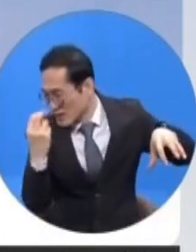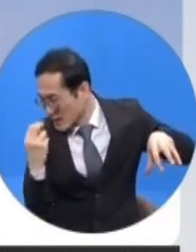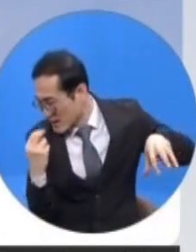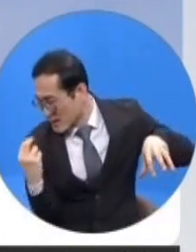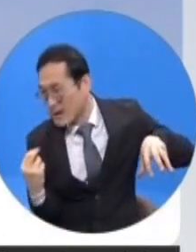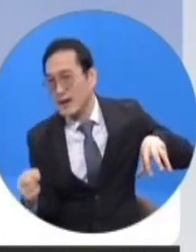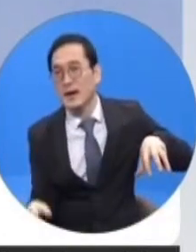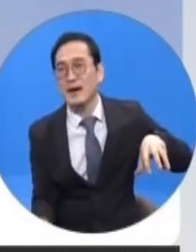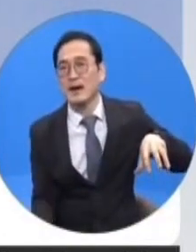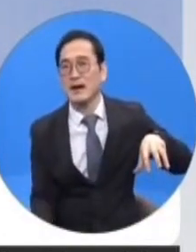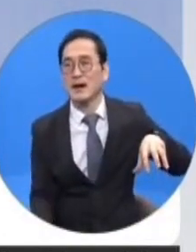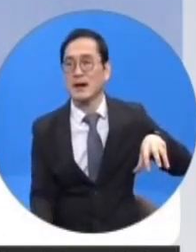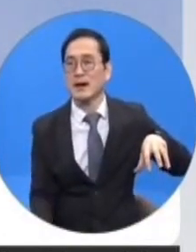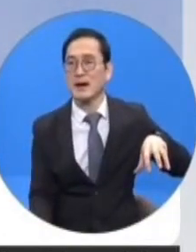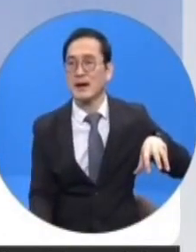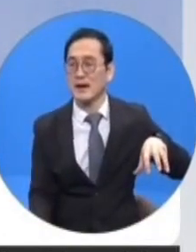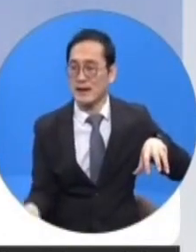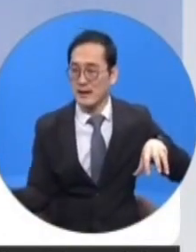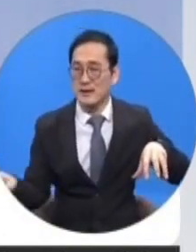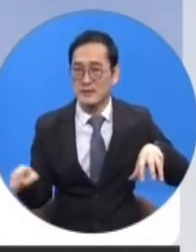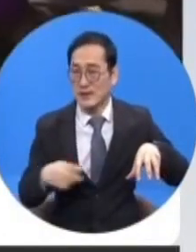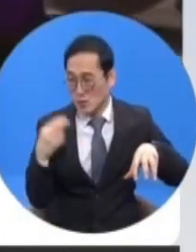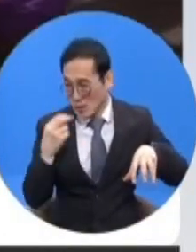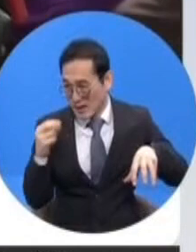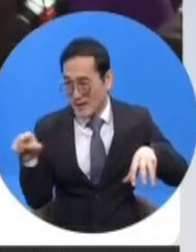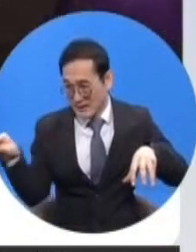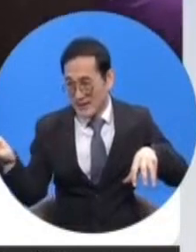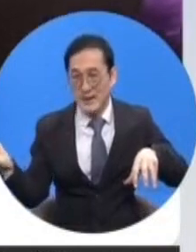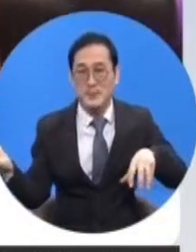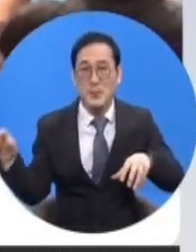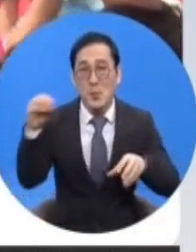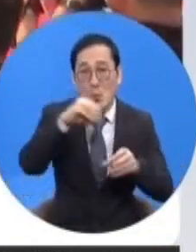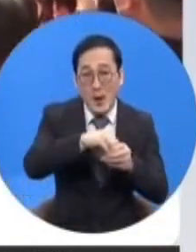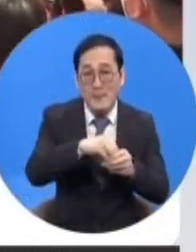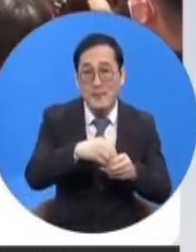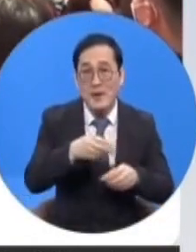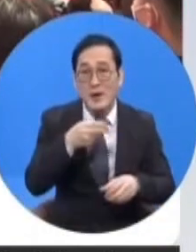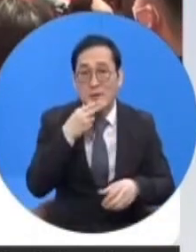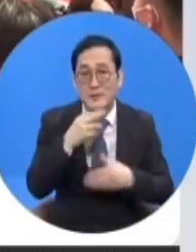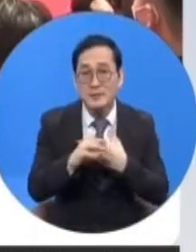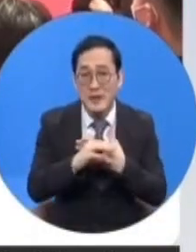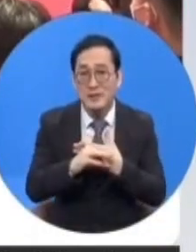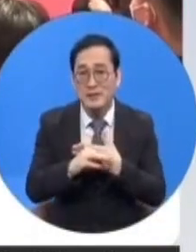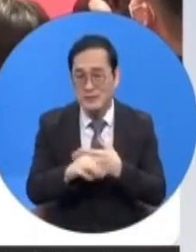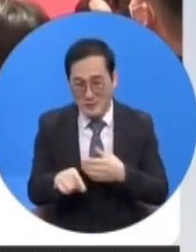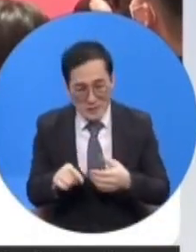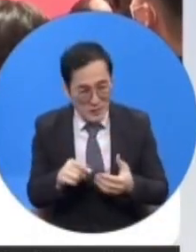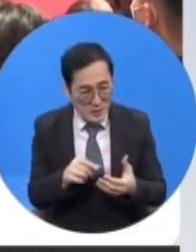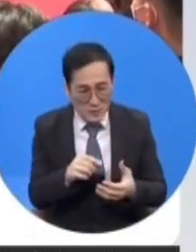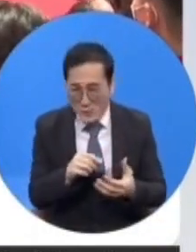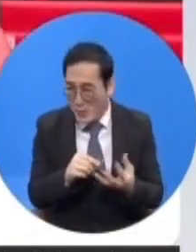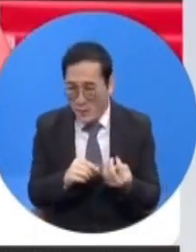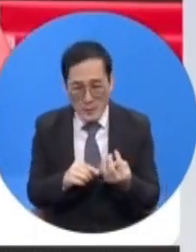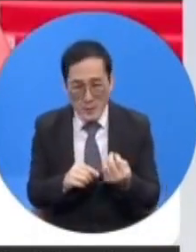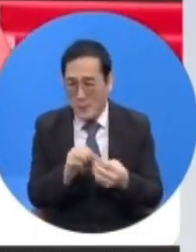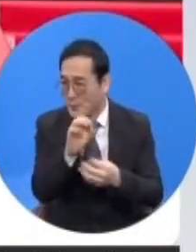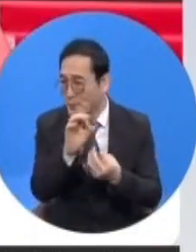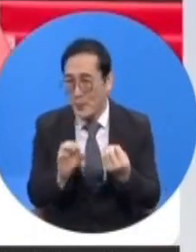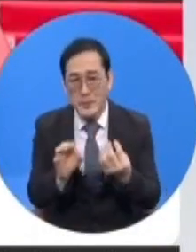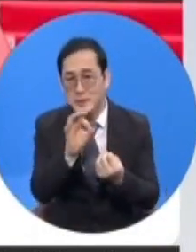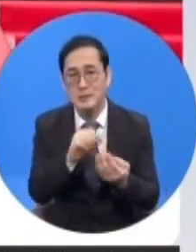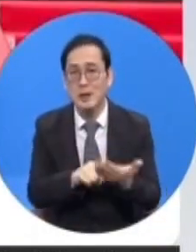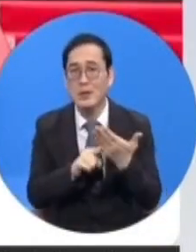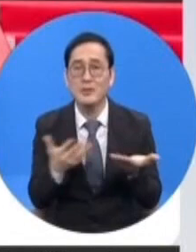대상에 포함시키지 않는다면 여론조사 충족 여부를 기준으로 법정 토론회에 참가할 수 있는 자격 자체가 갖춰지지 못할 가능성도